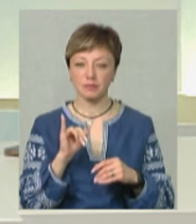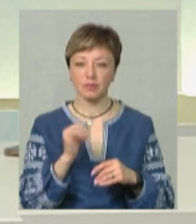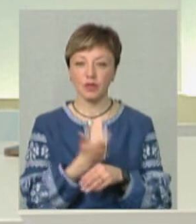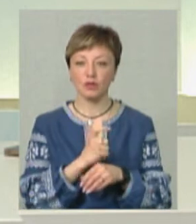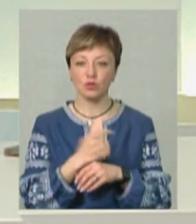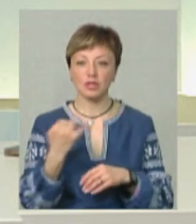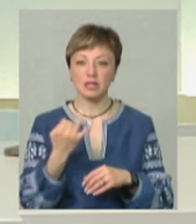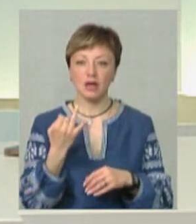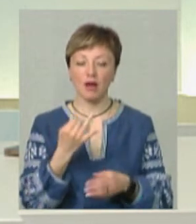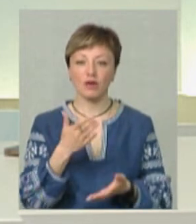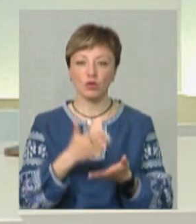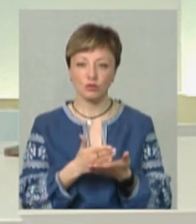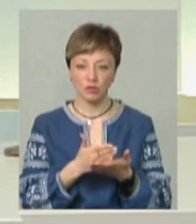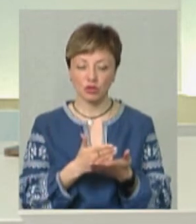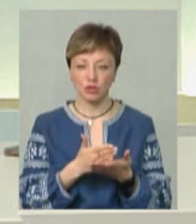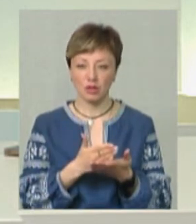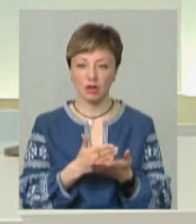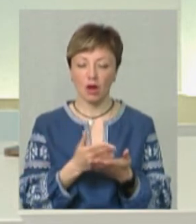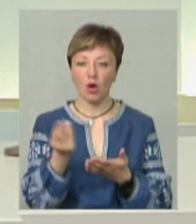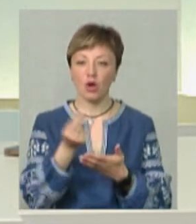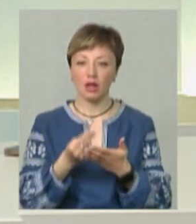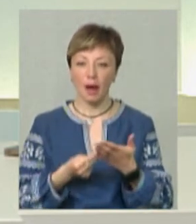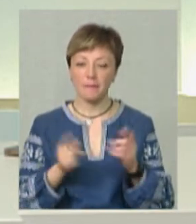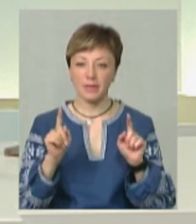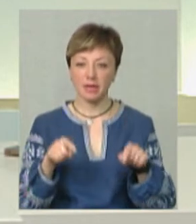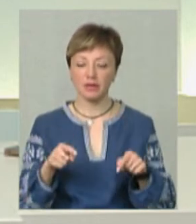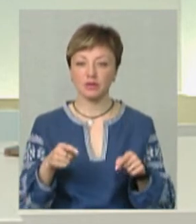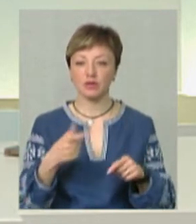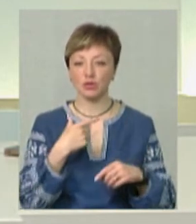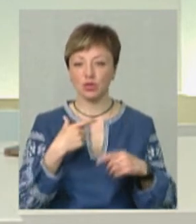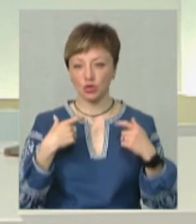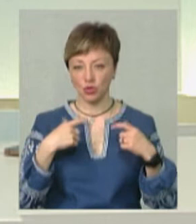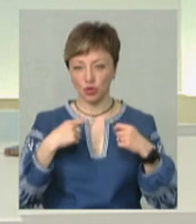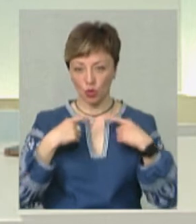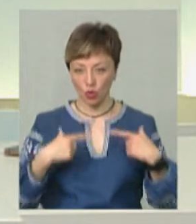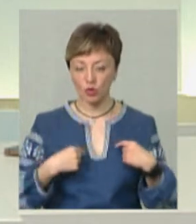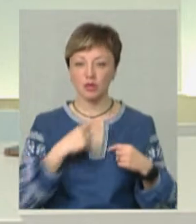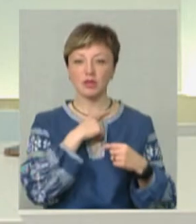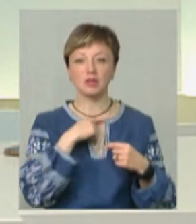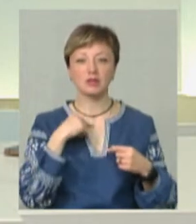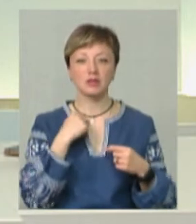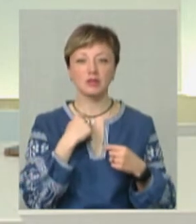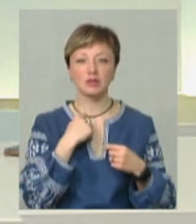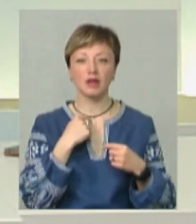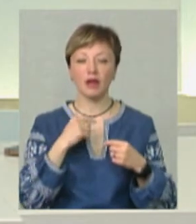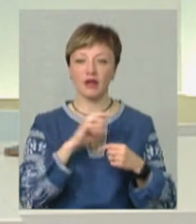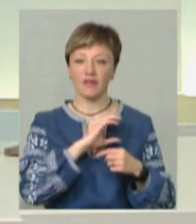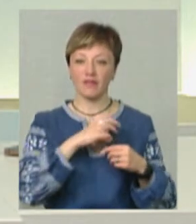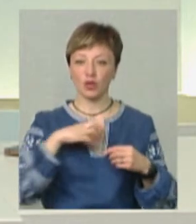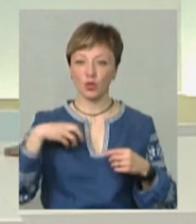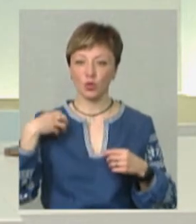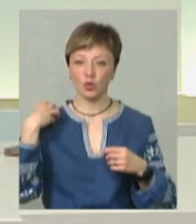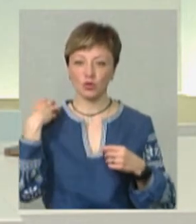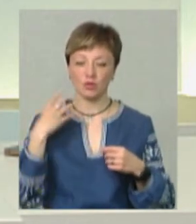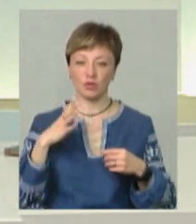дуже цікаве розміщення орнаментів, тобто якщо взяти сорочку, розкласти виріз горловинки і віночком ось цей